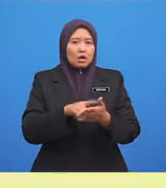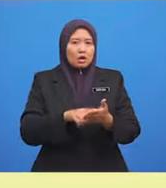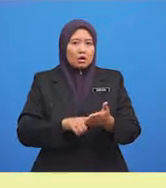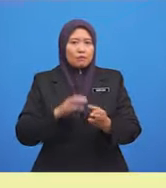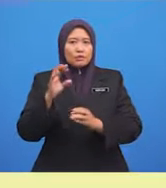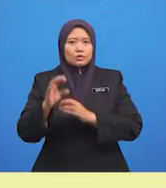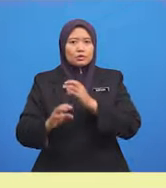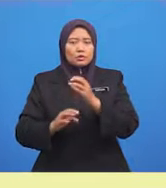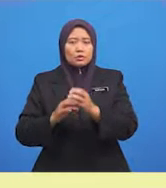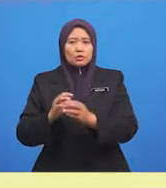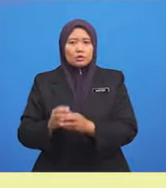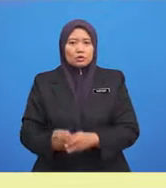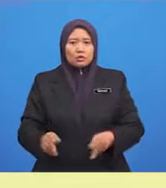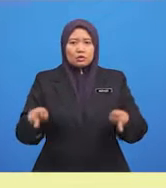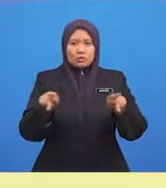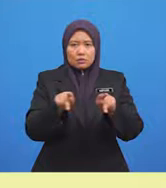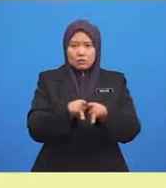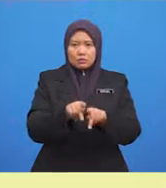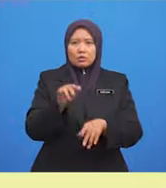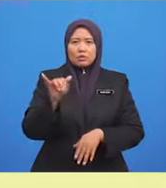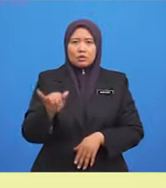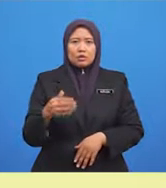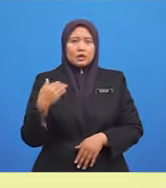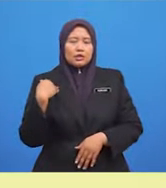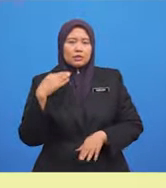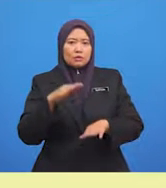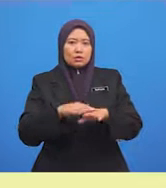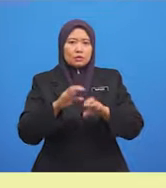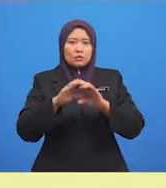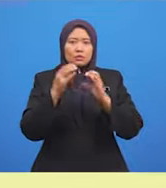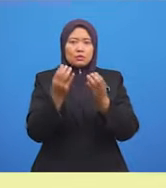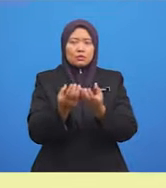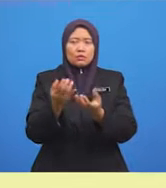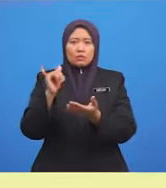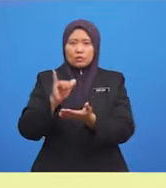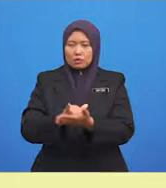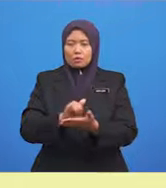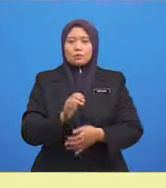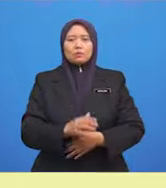ciri-ciri sepunya yang ada pada kumpulan tersebut?